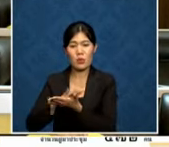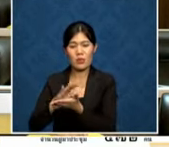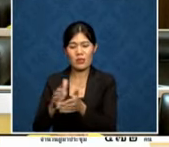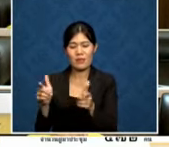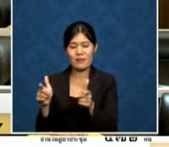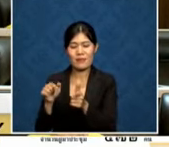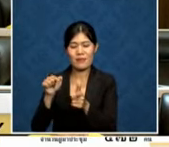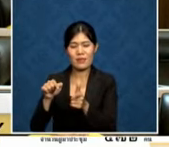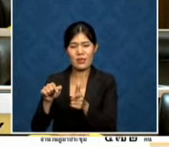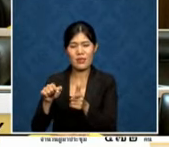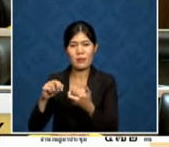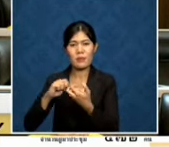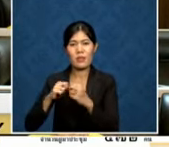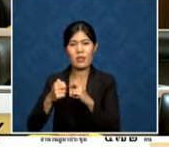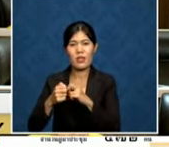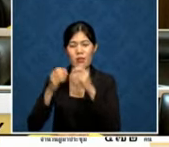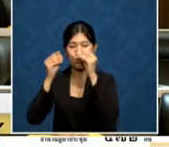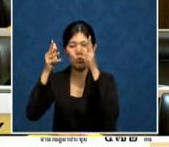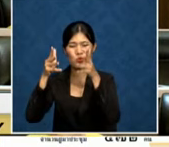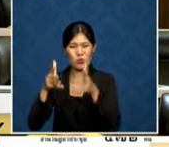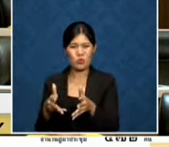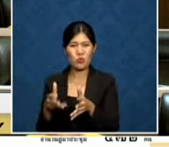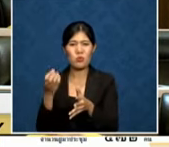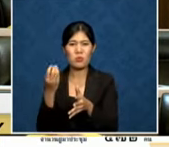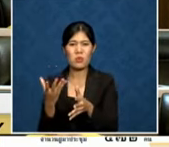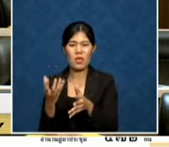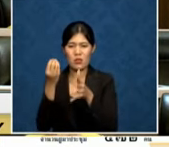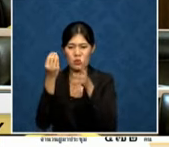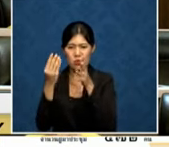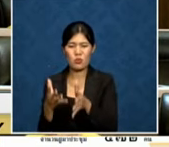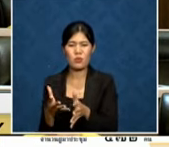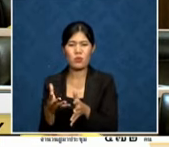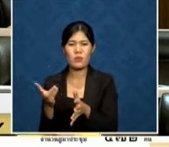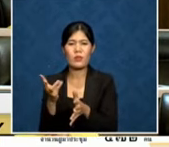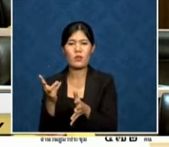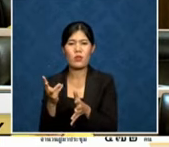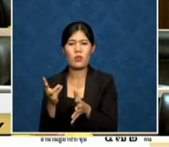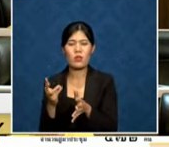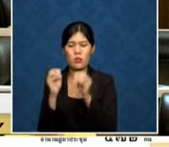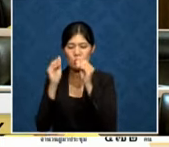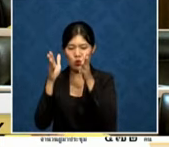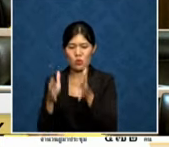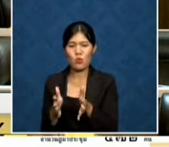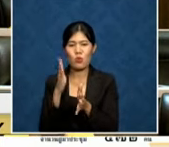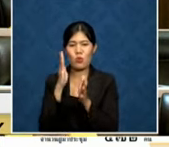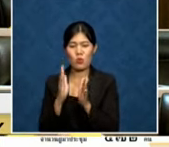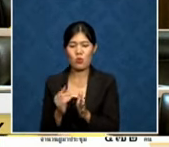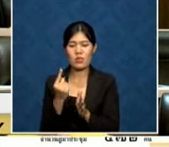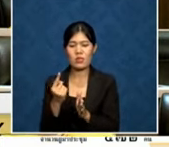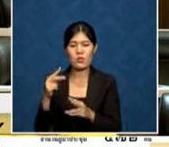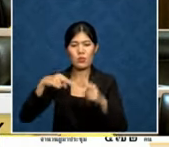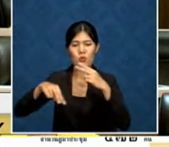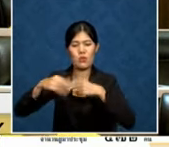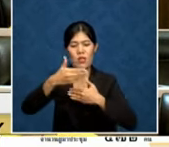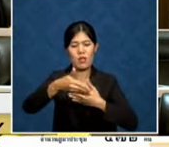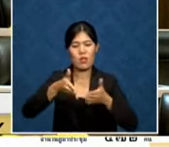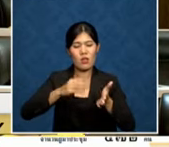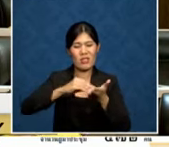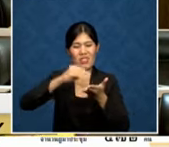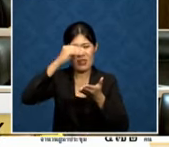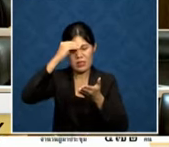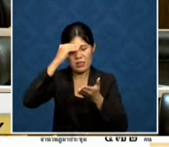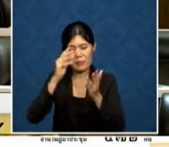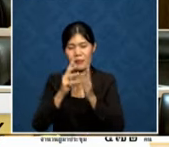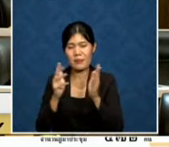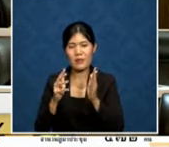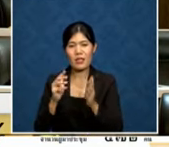เล็กมีปัญหาการขาดแคนครูสูงที่สุดค่ะส่งผลให้ครู 1คนนดูแลมากกว่า 1ห้องเรียนในบางโรง